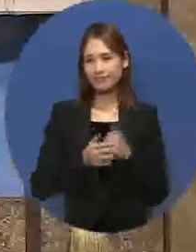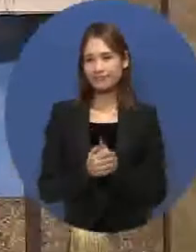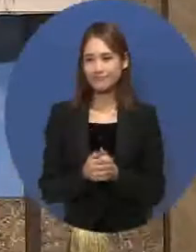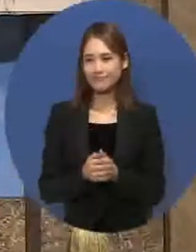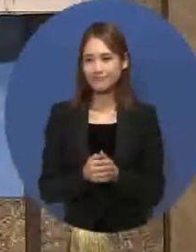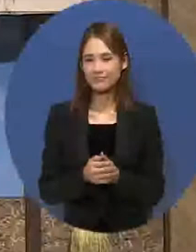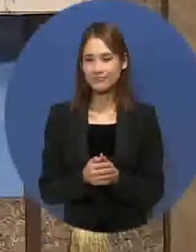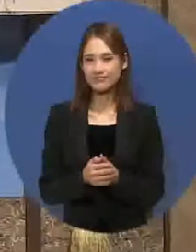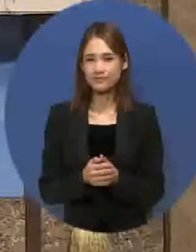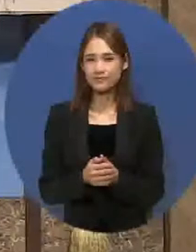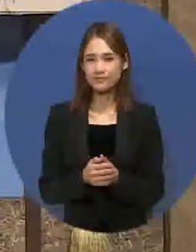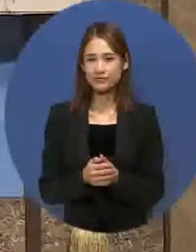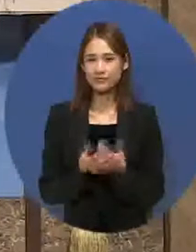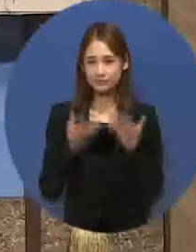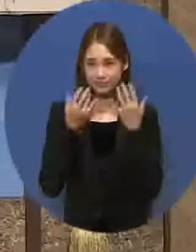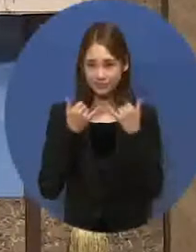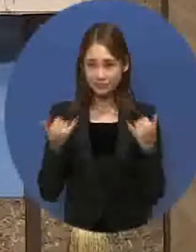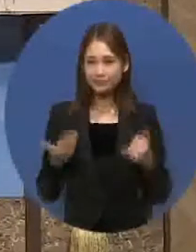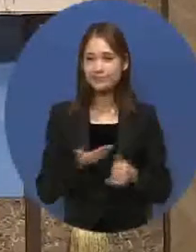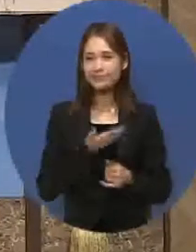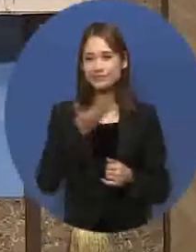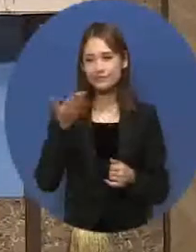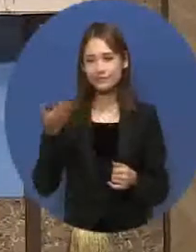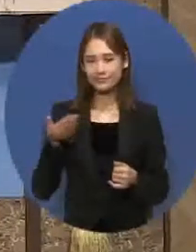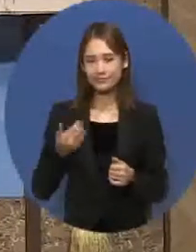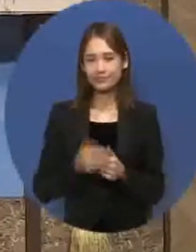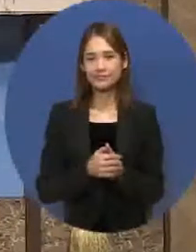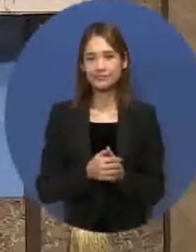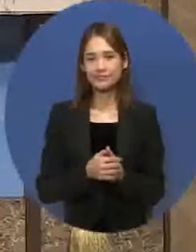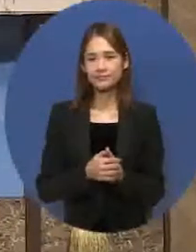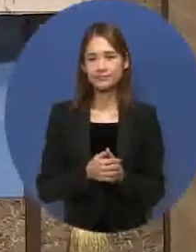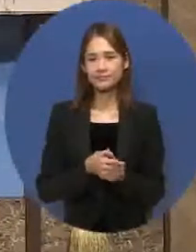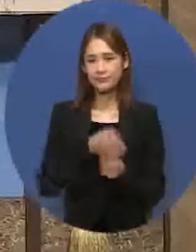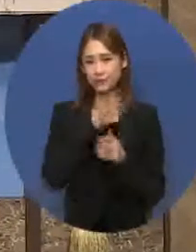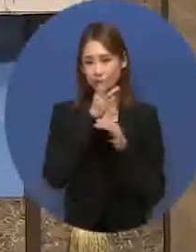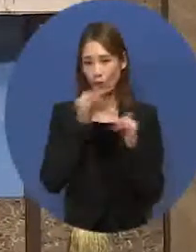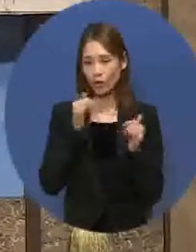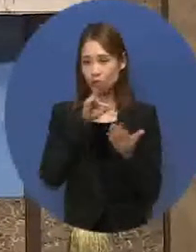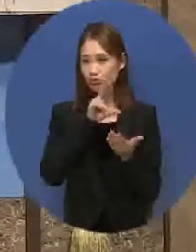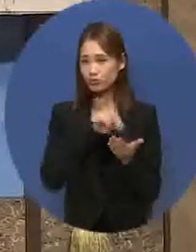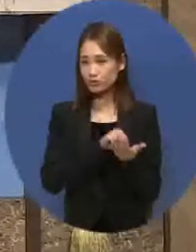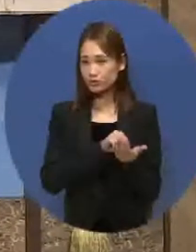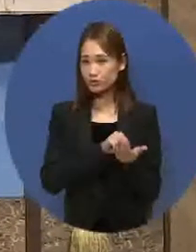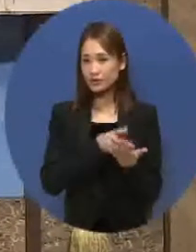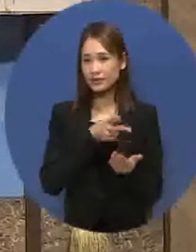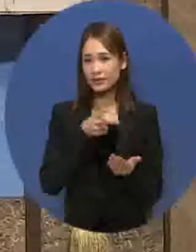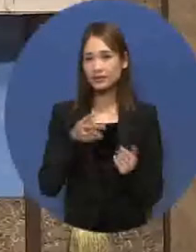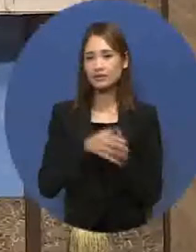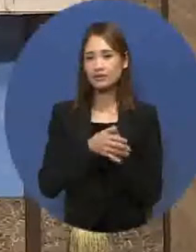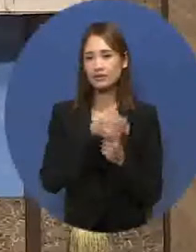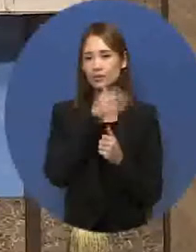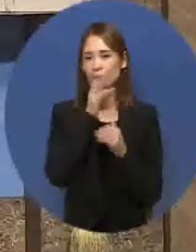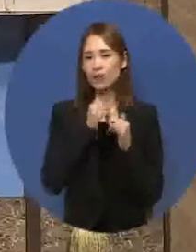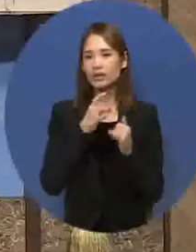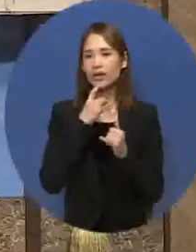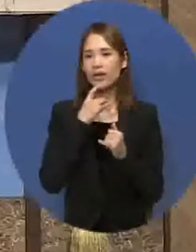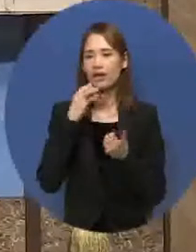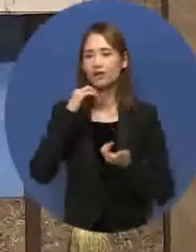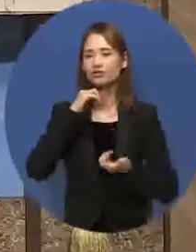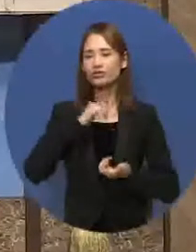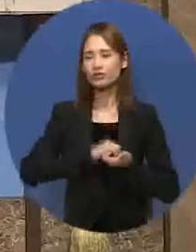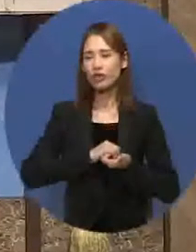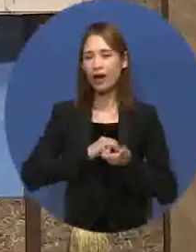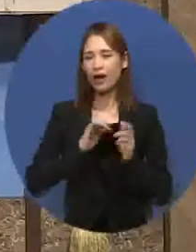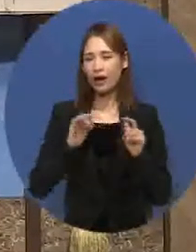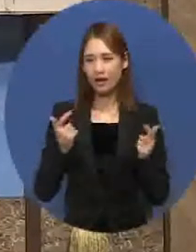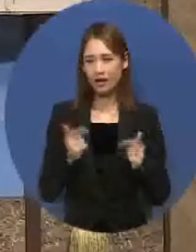예. 시청자 여러분, 노인 문제는 노인의 한한 문제가